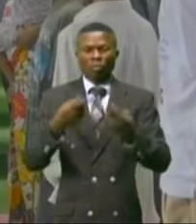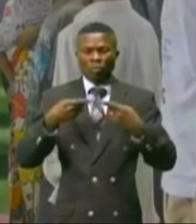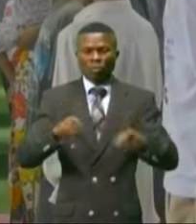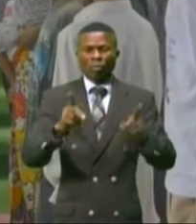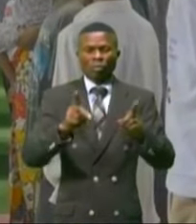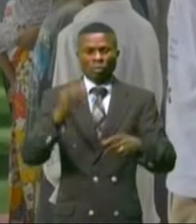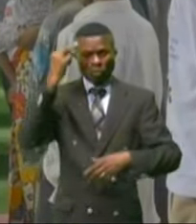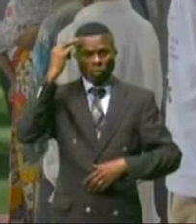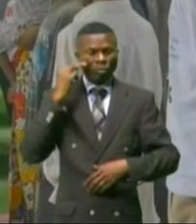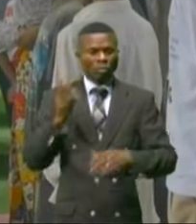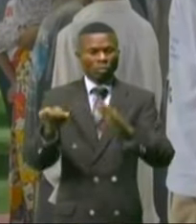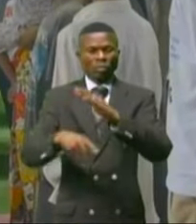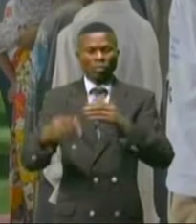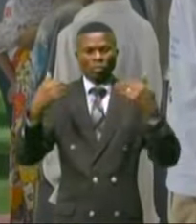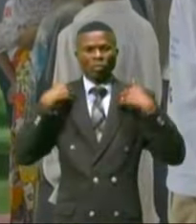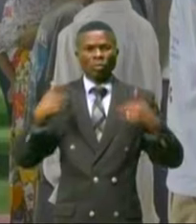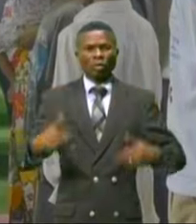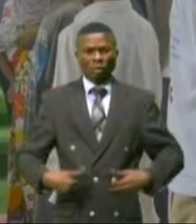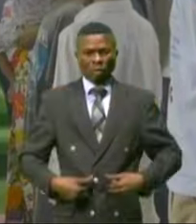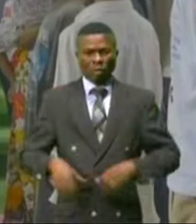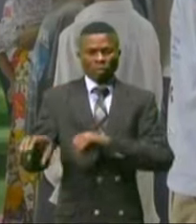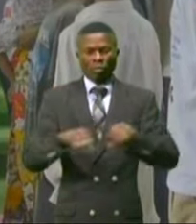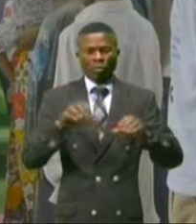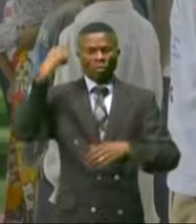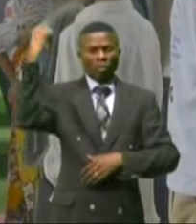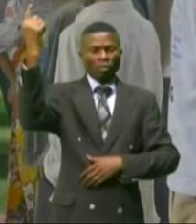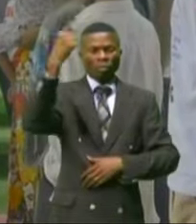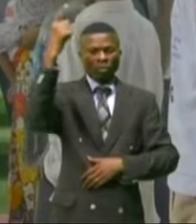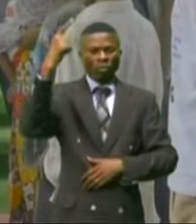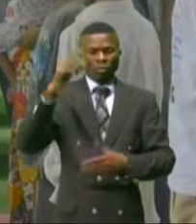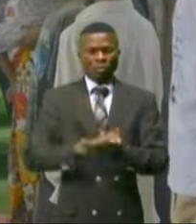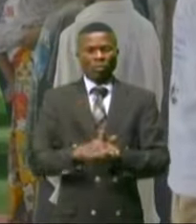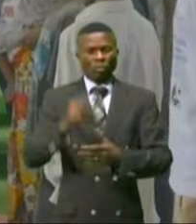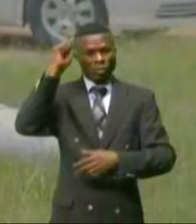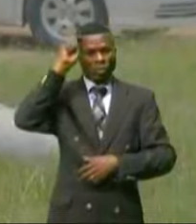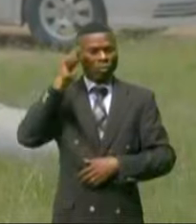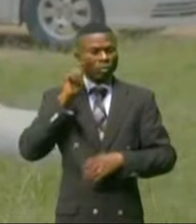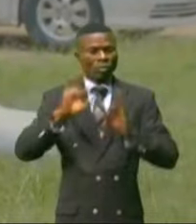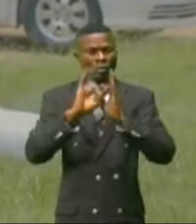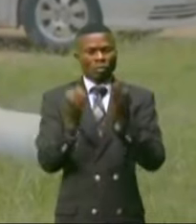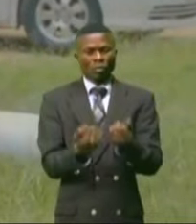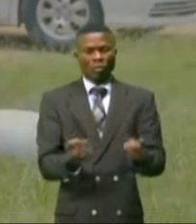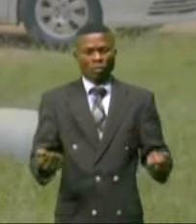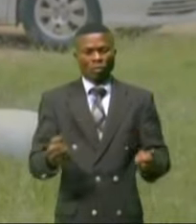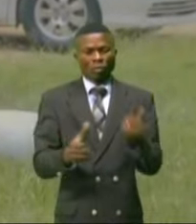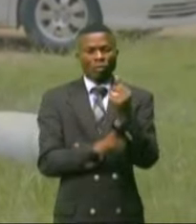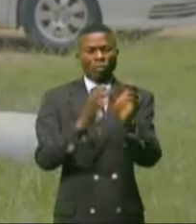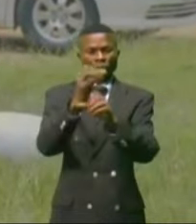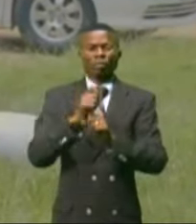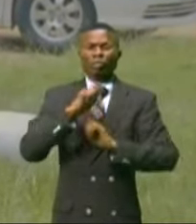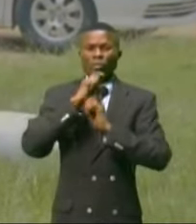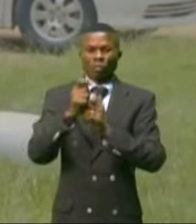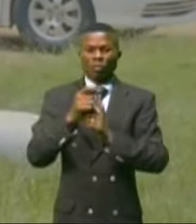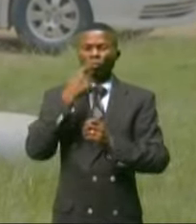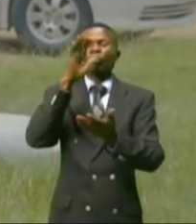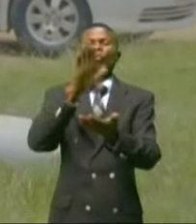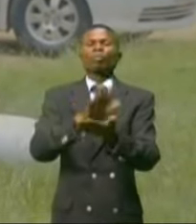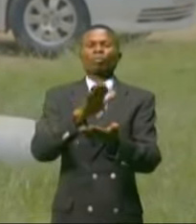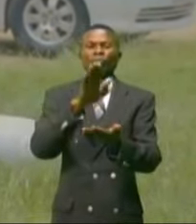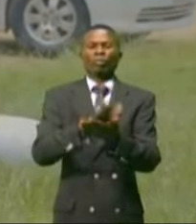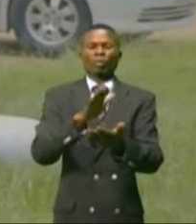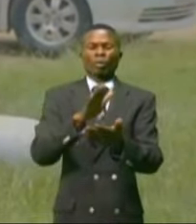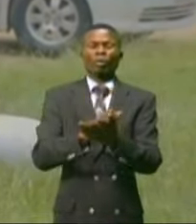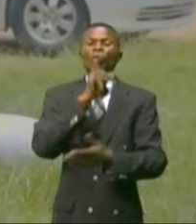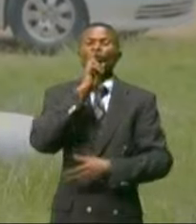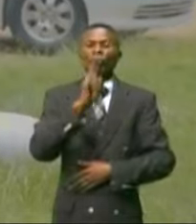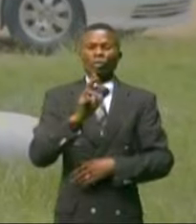la ministre provinciale de la Santé, Action humanitaire, Genre, Famille et Enfants. Les bénéficiaires n'ont pas manqué de remercier